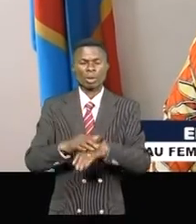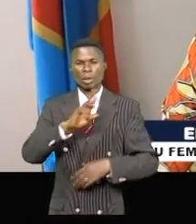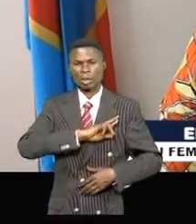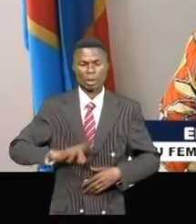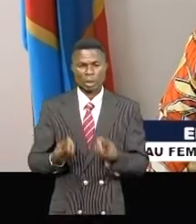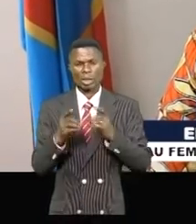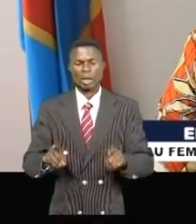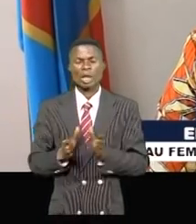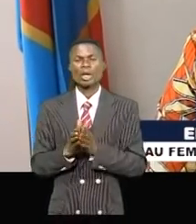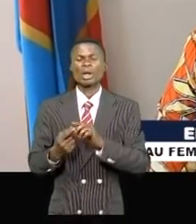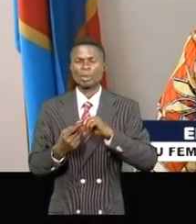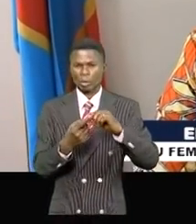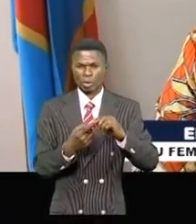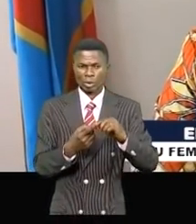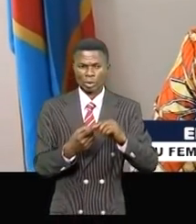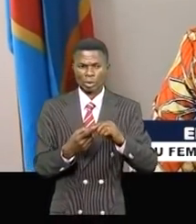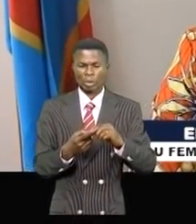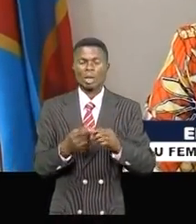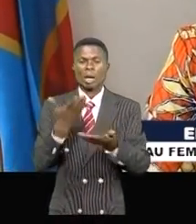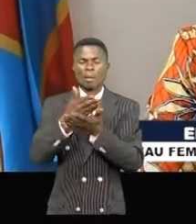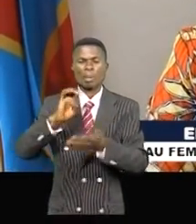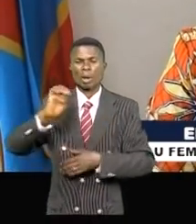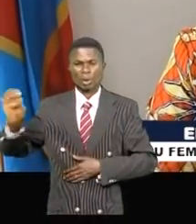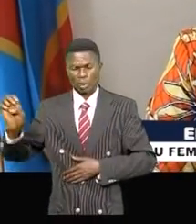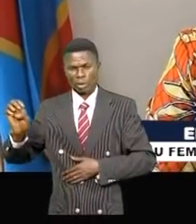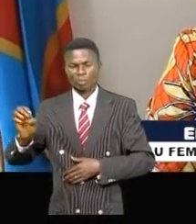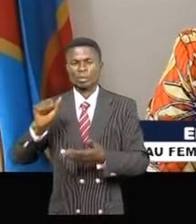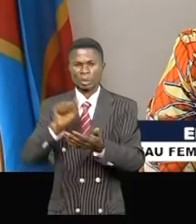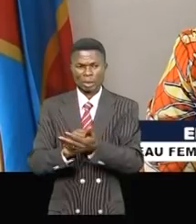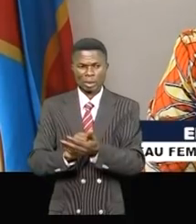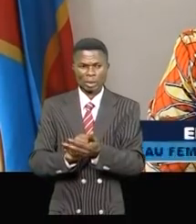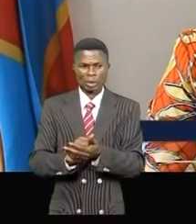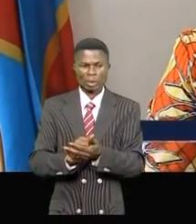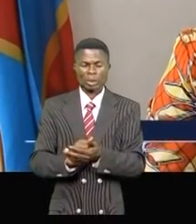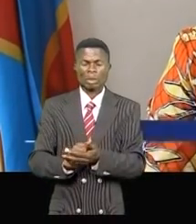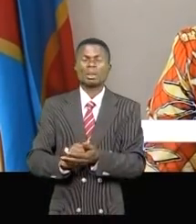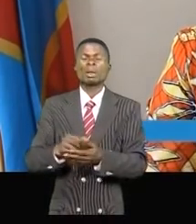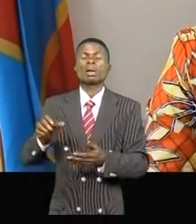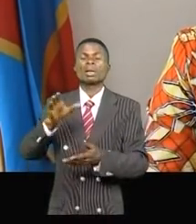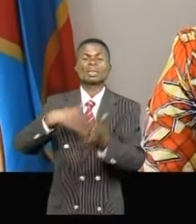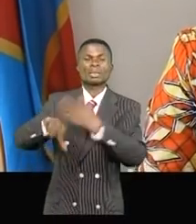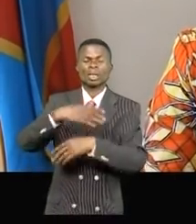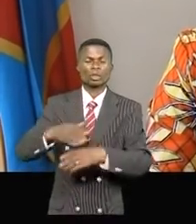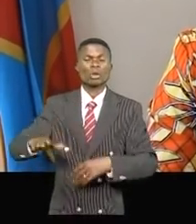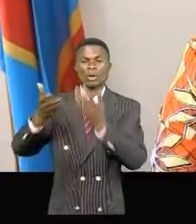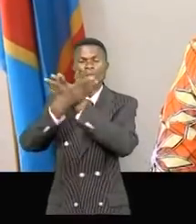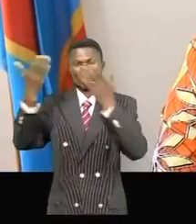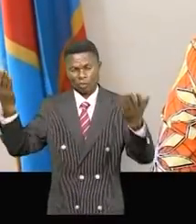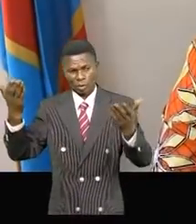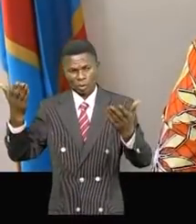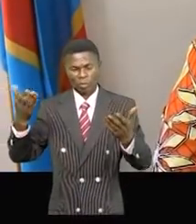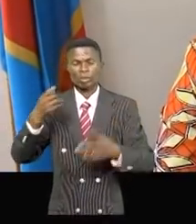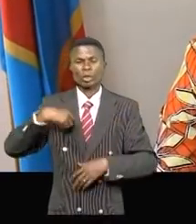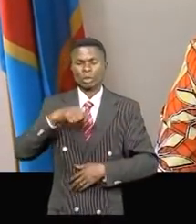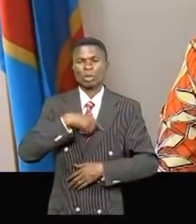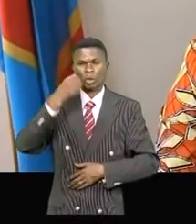en particulier, en sa partie est, lorsqu'il s'agit de la barbarie urbaine ou périurbaine, nous comprenons